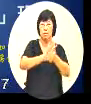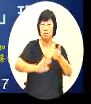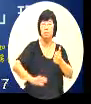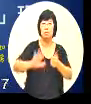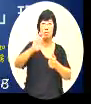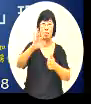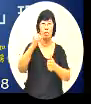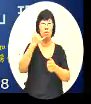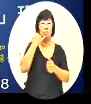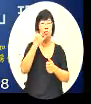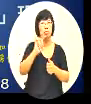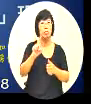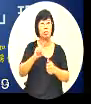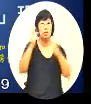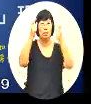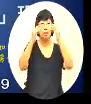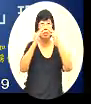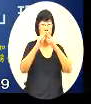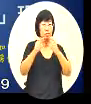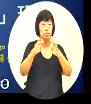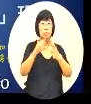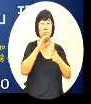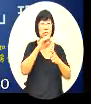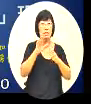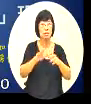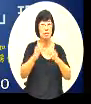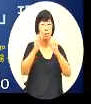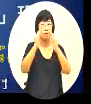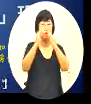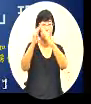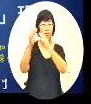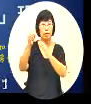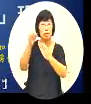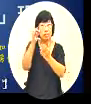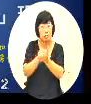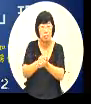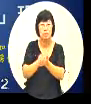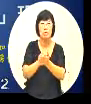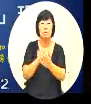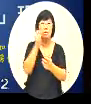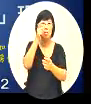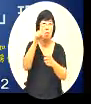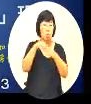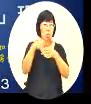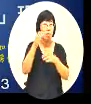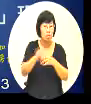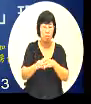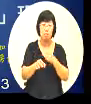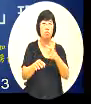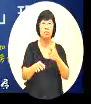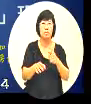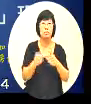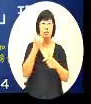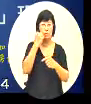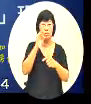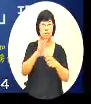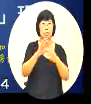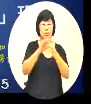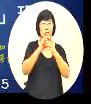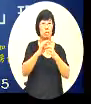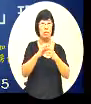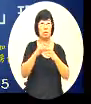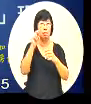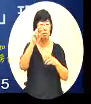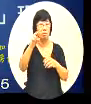雄目前并不是低房价低薪资啦齁。事实上以我们的薪资来看，我们很多的房价相对是偏高，